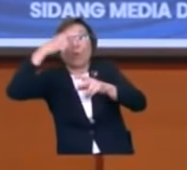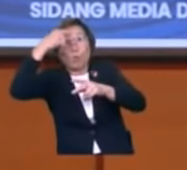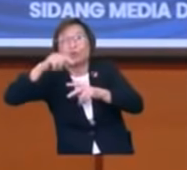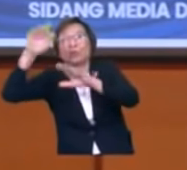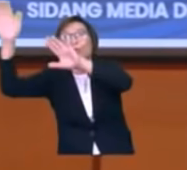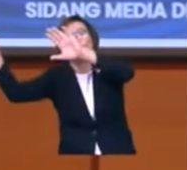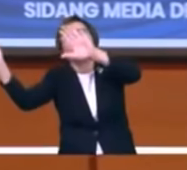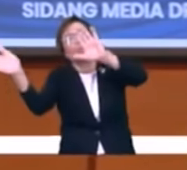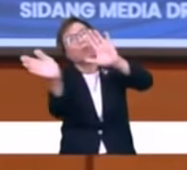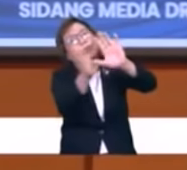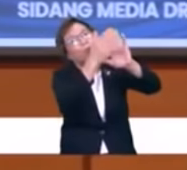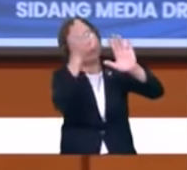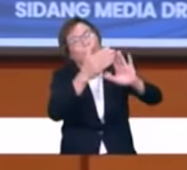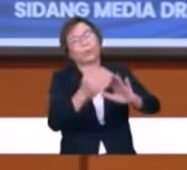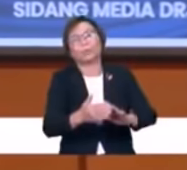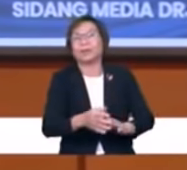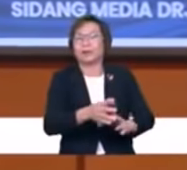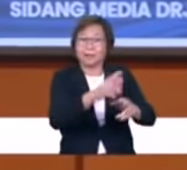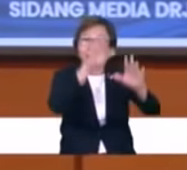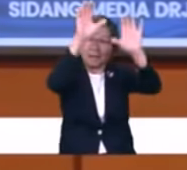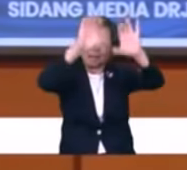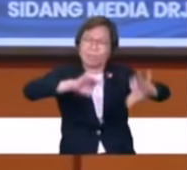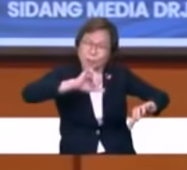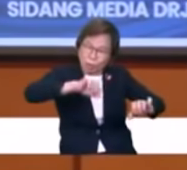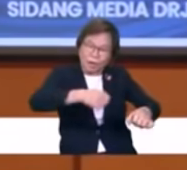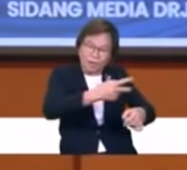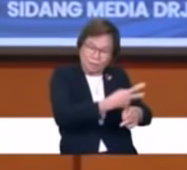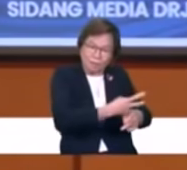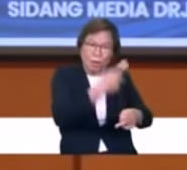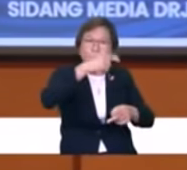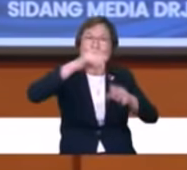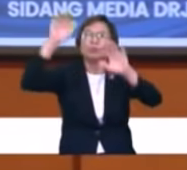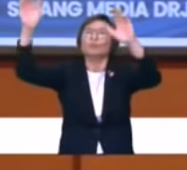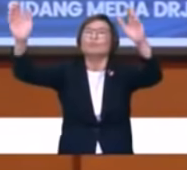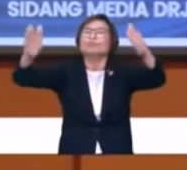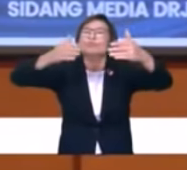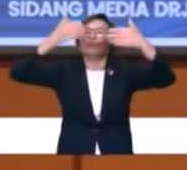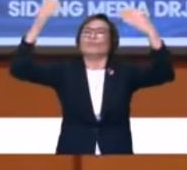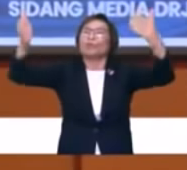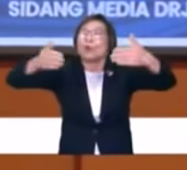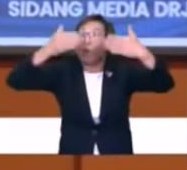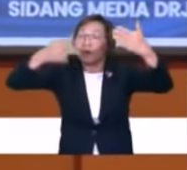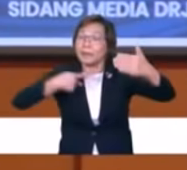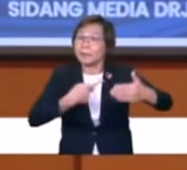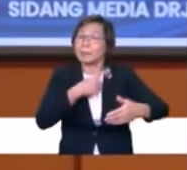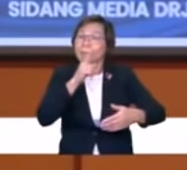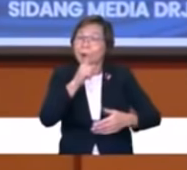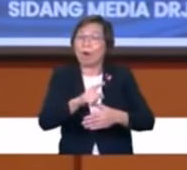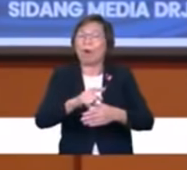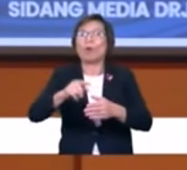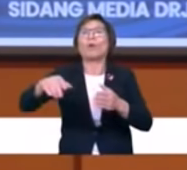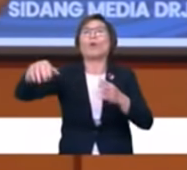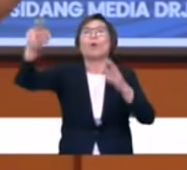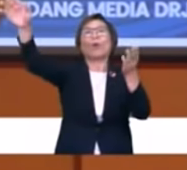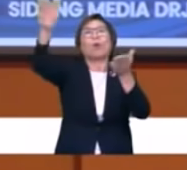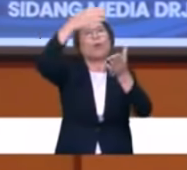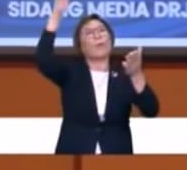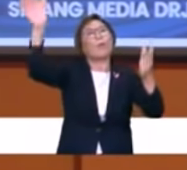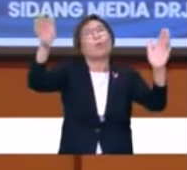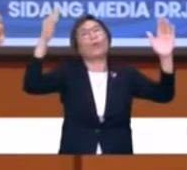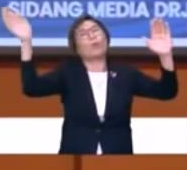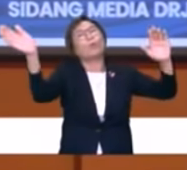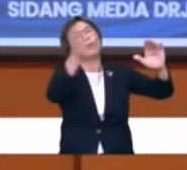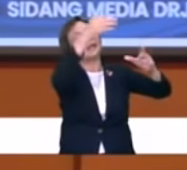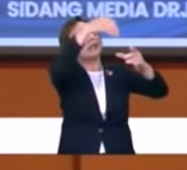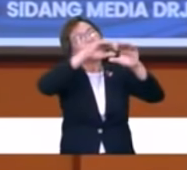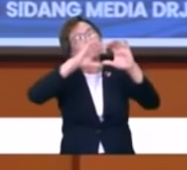apakah langkah yang selanjutnya jadi dalam konteks pengudaraan kita ingin pastikan bahwa aliran udara dalam kelas